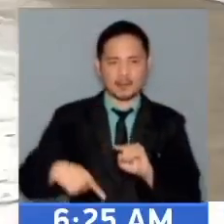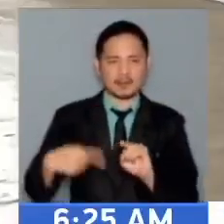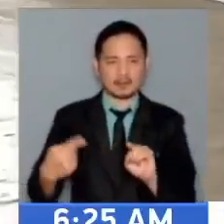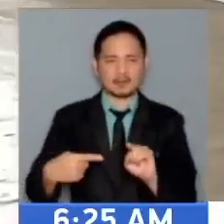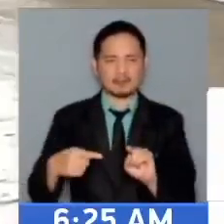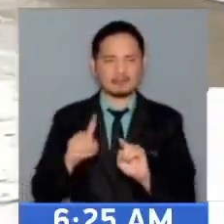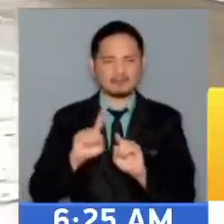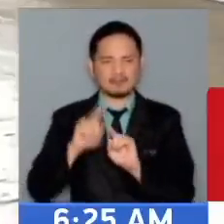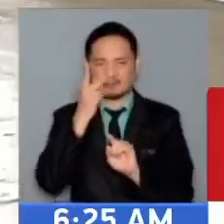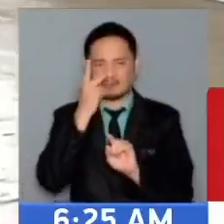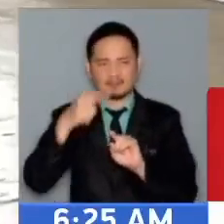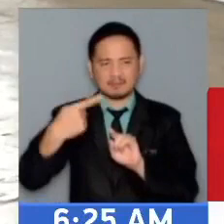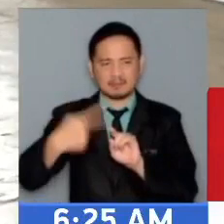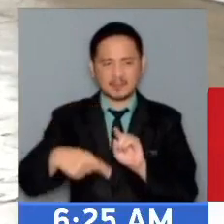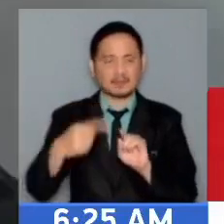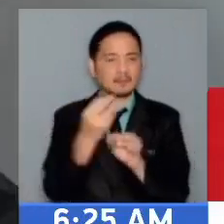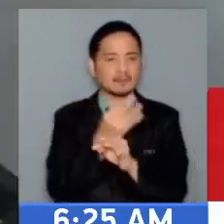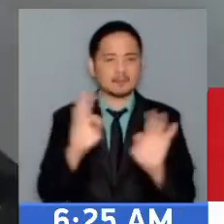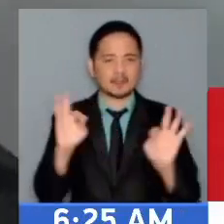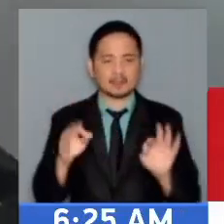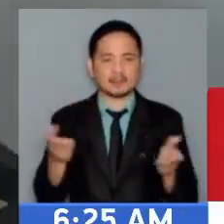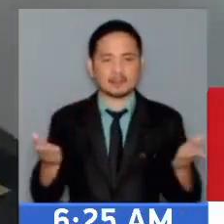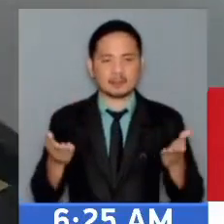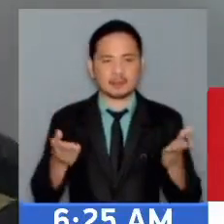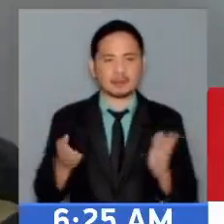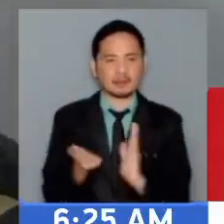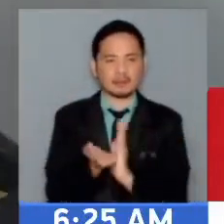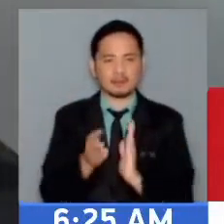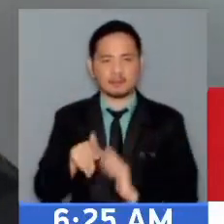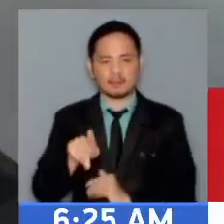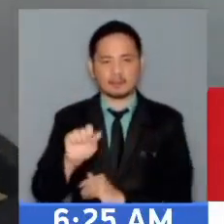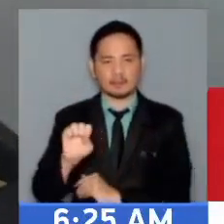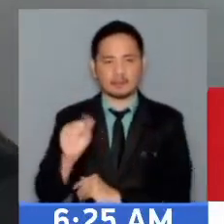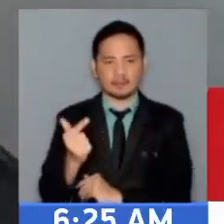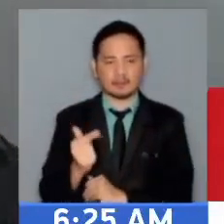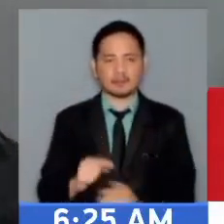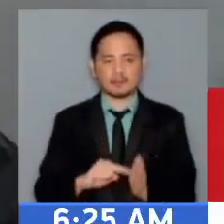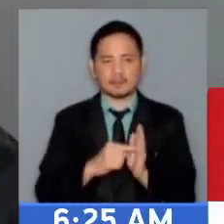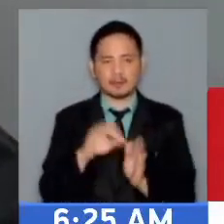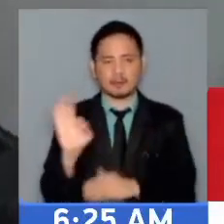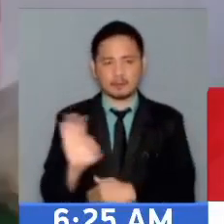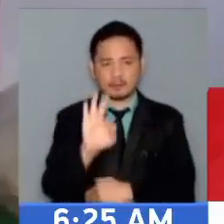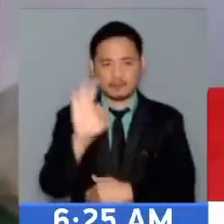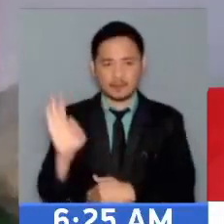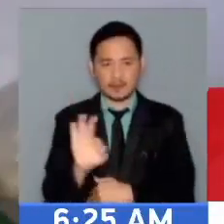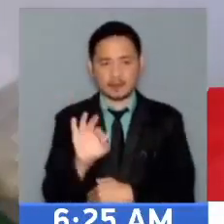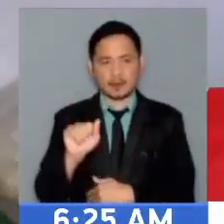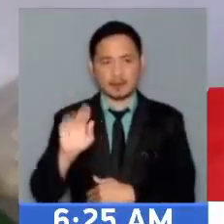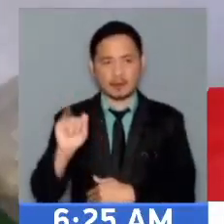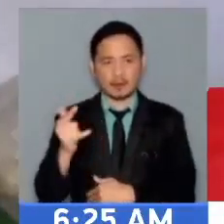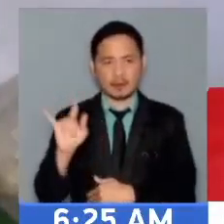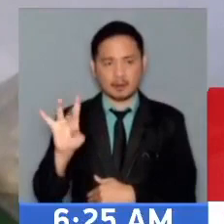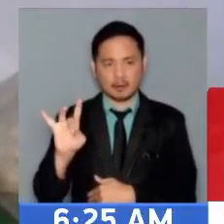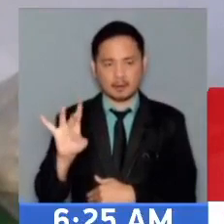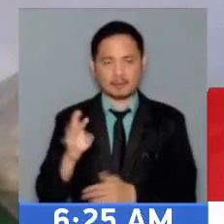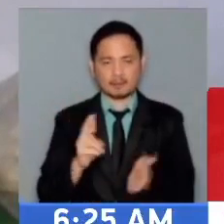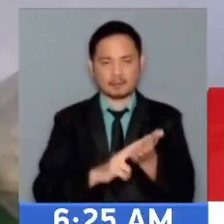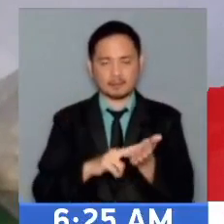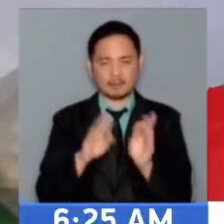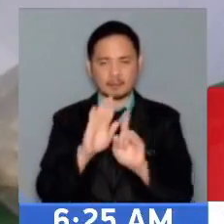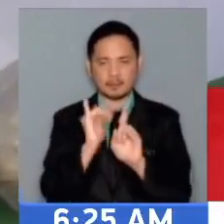Simula yan ngayong araw hanggang sa Biyernes, August 18. Pwede magparehistro sa inyong barangay health center mula alas 8:30 ng